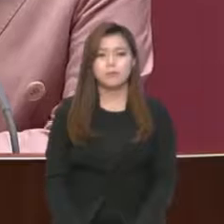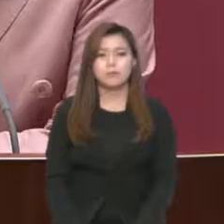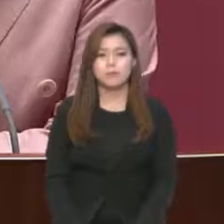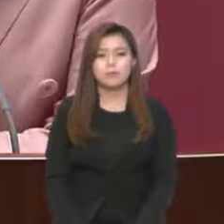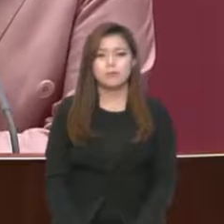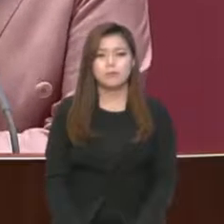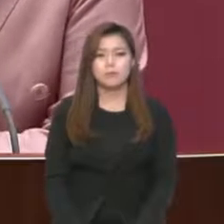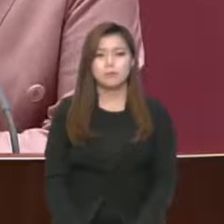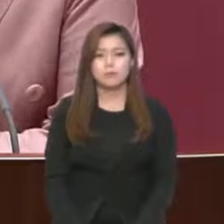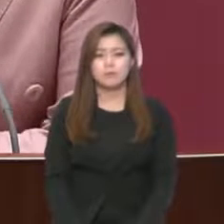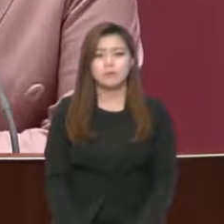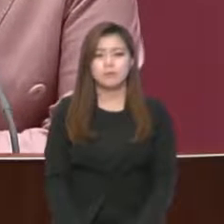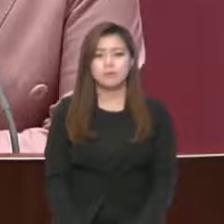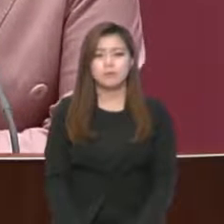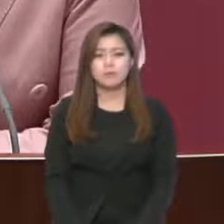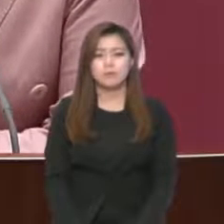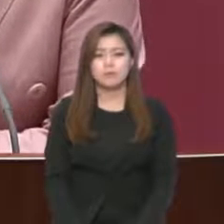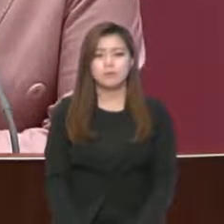네.